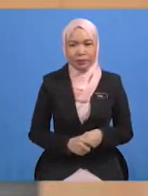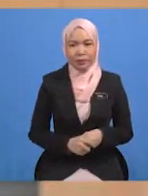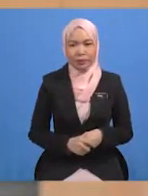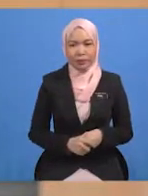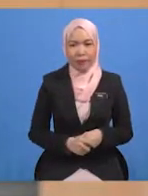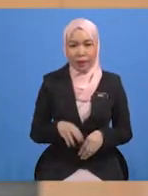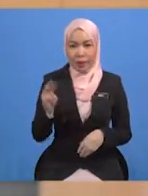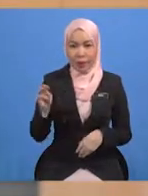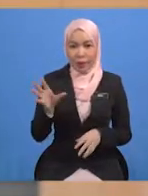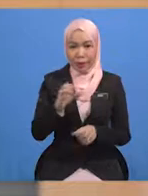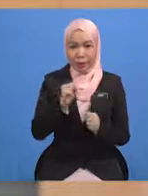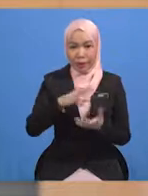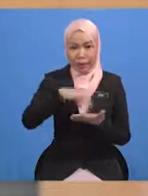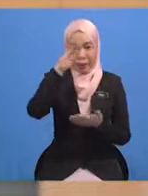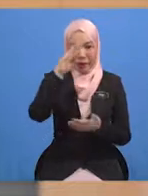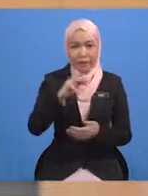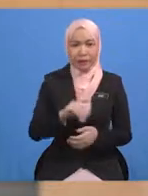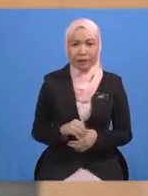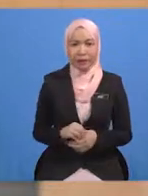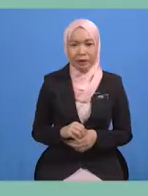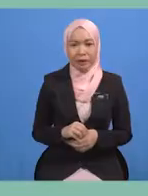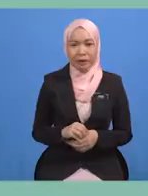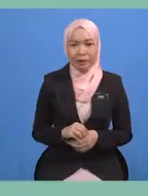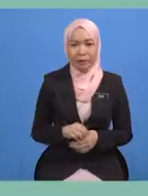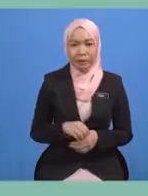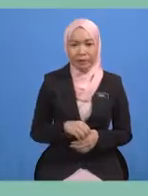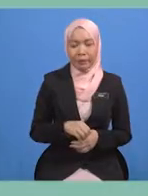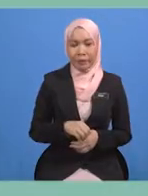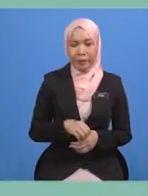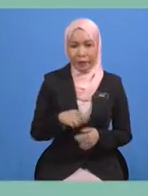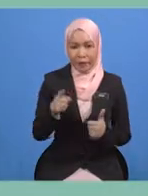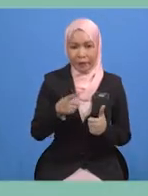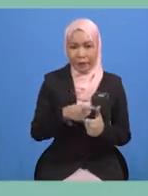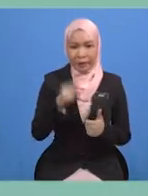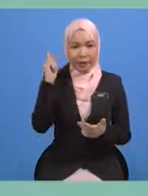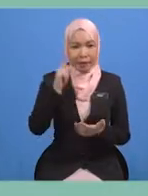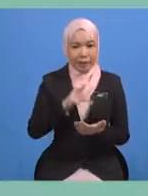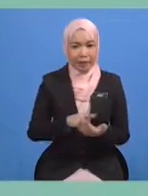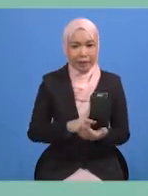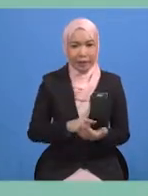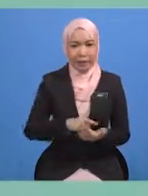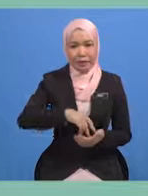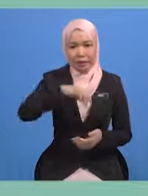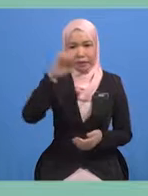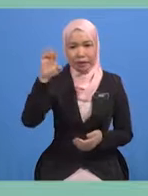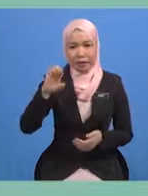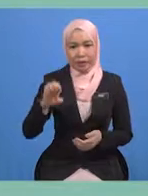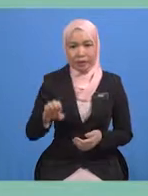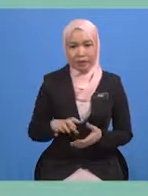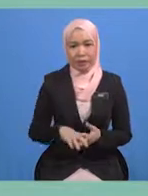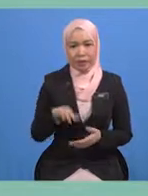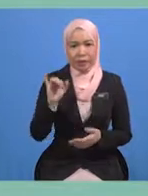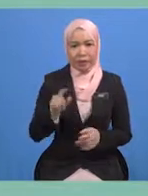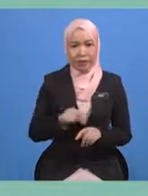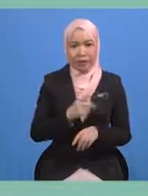dapat mempelajari yang pertama, mengenal pasti komponen elektronik yang